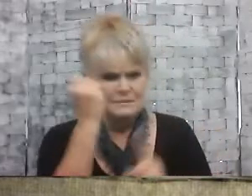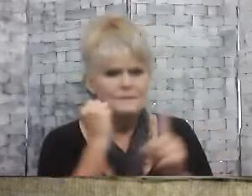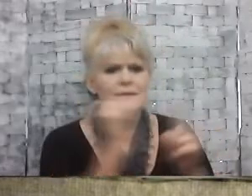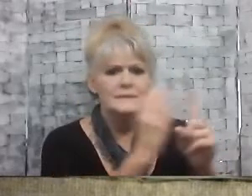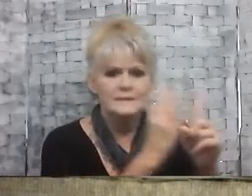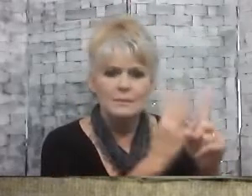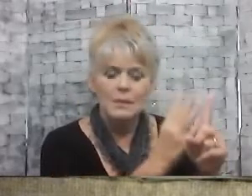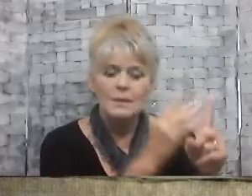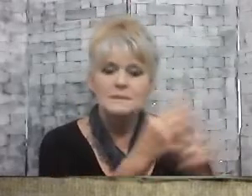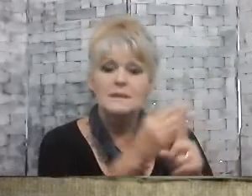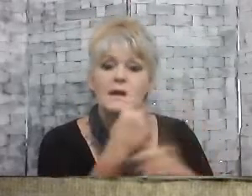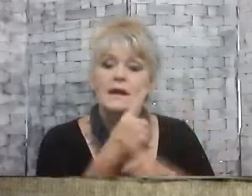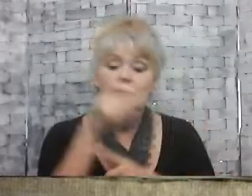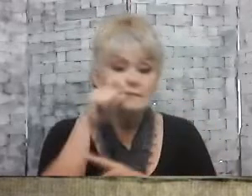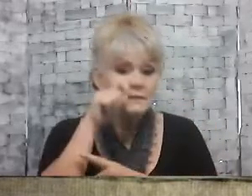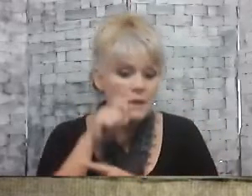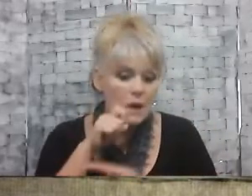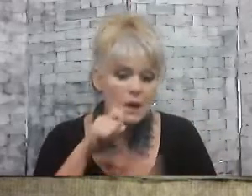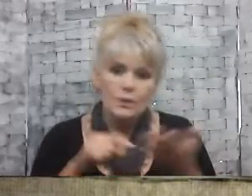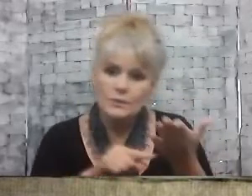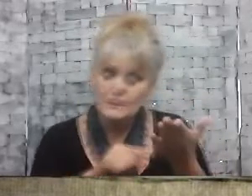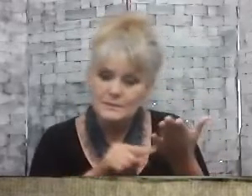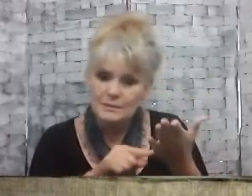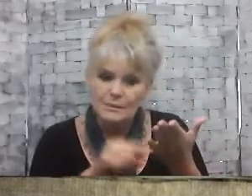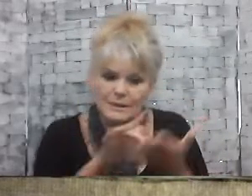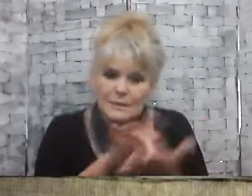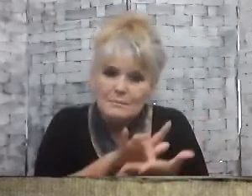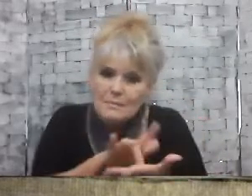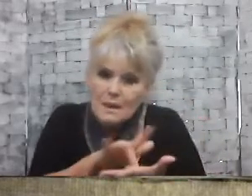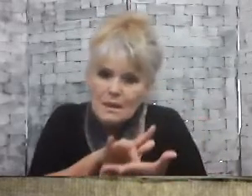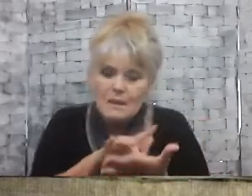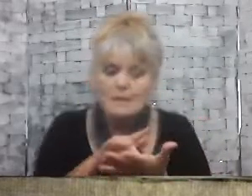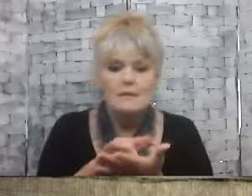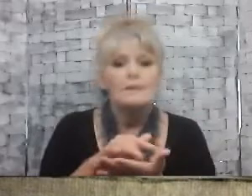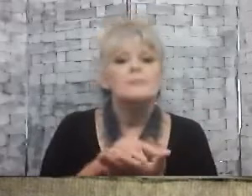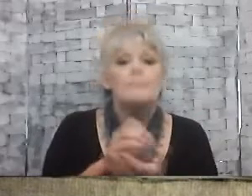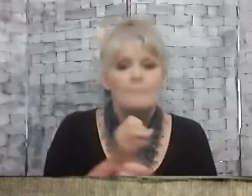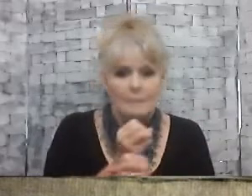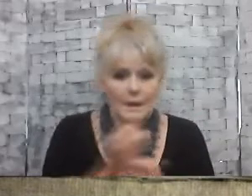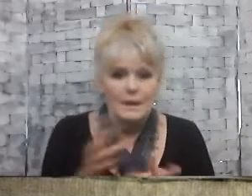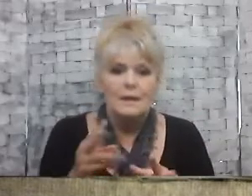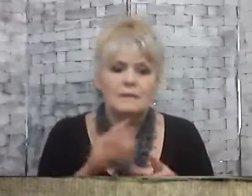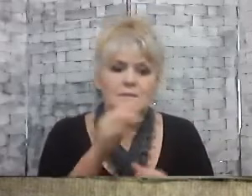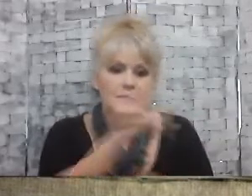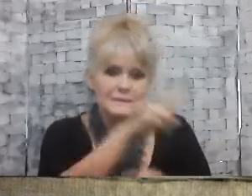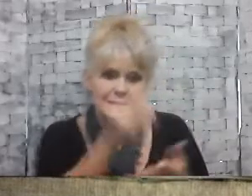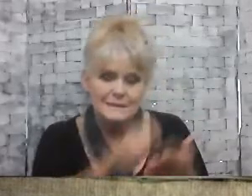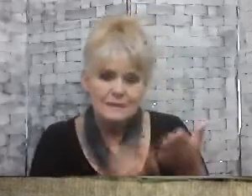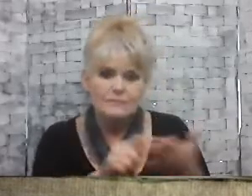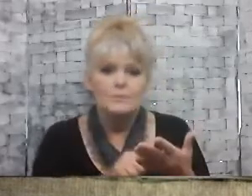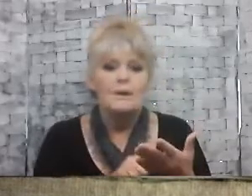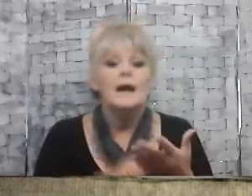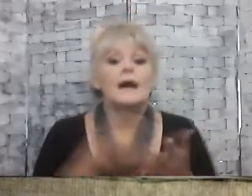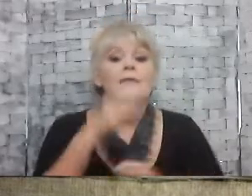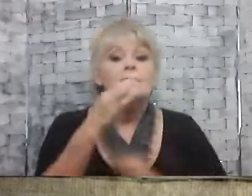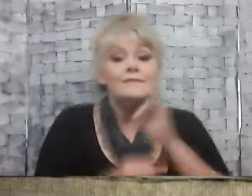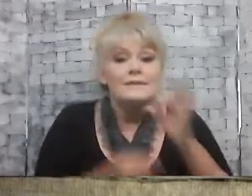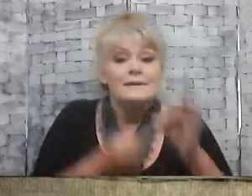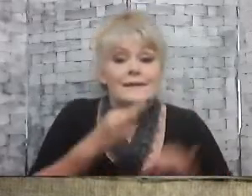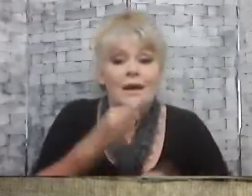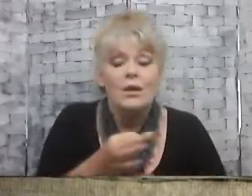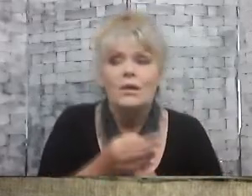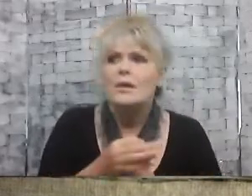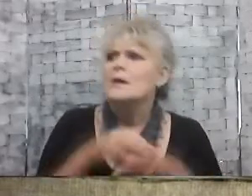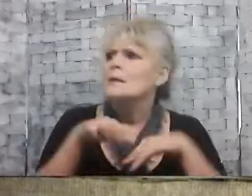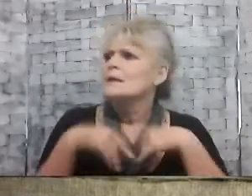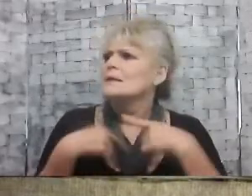van die story. Maar hy kan die eerste helfte skryf. Hoekom? Want die story is vertel, en dis wat ons